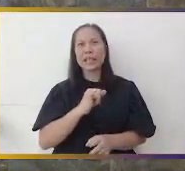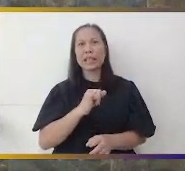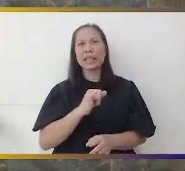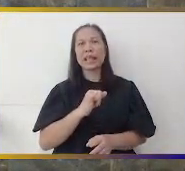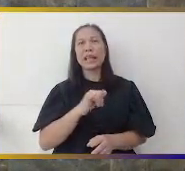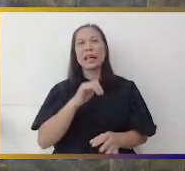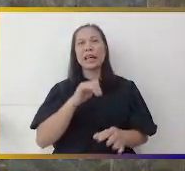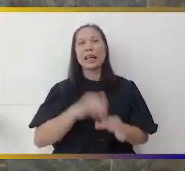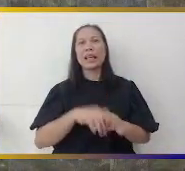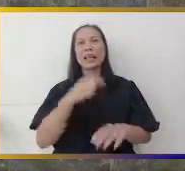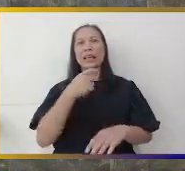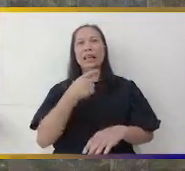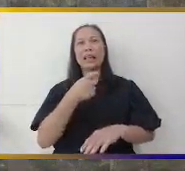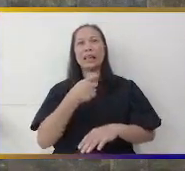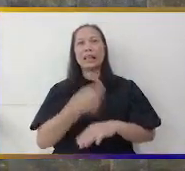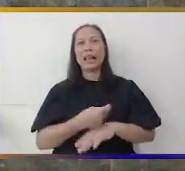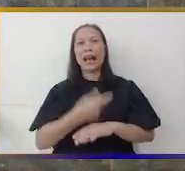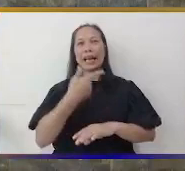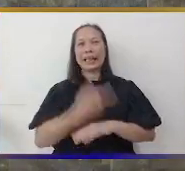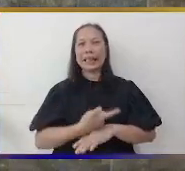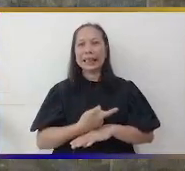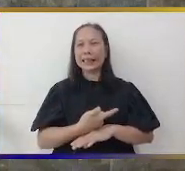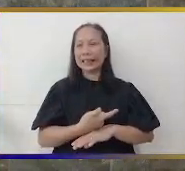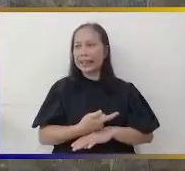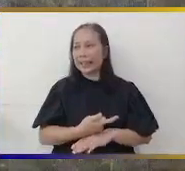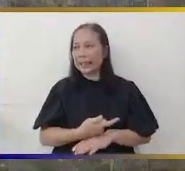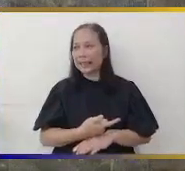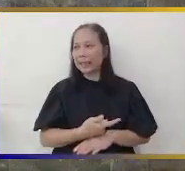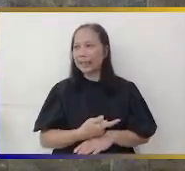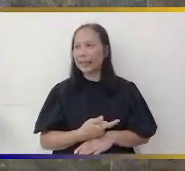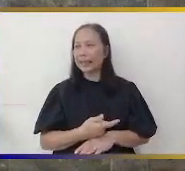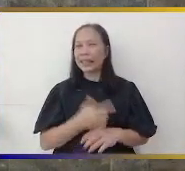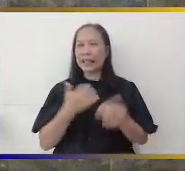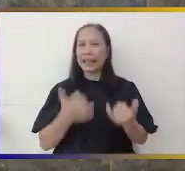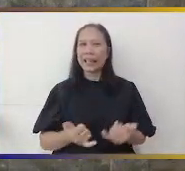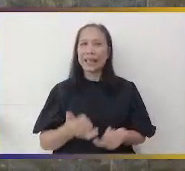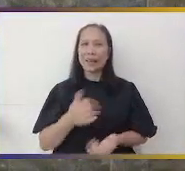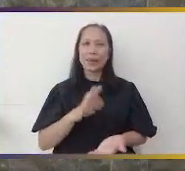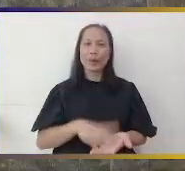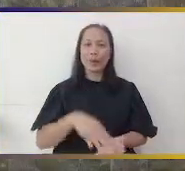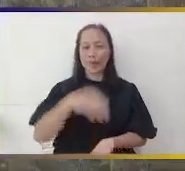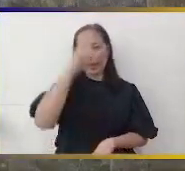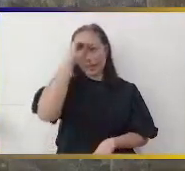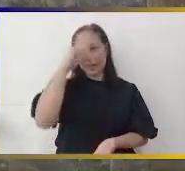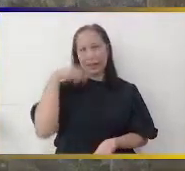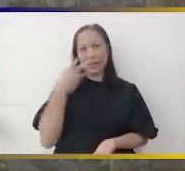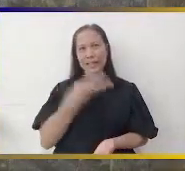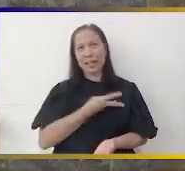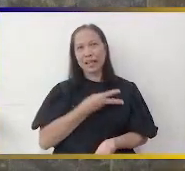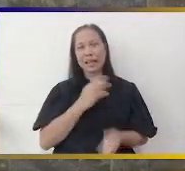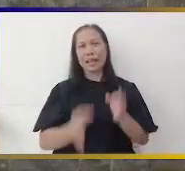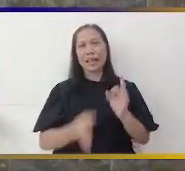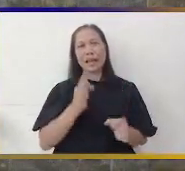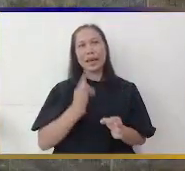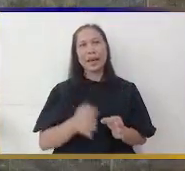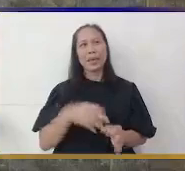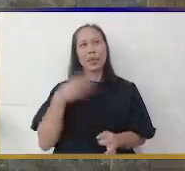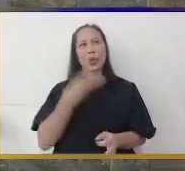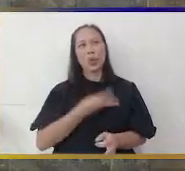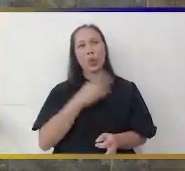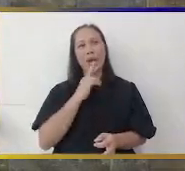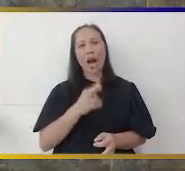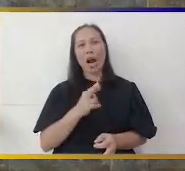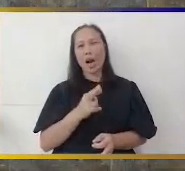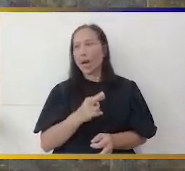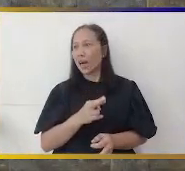ngayon natin malalaman kung maraming tagos ang talagang faithful sa Diyos Alam niyo yan kung